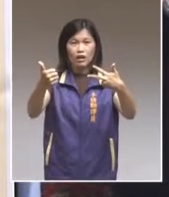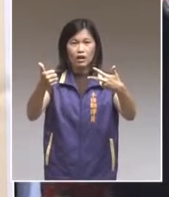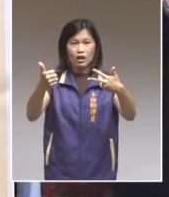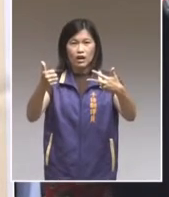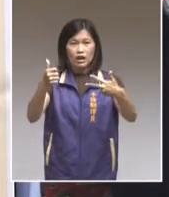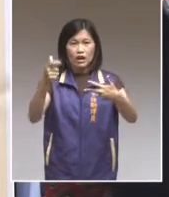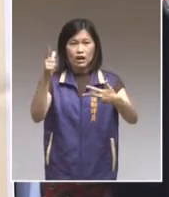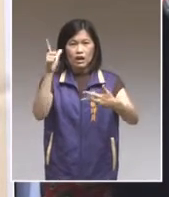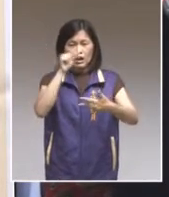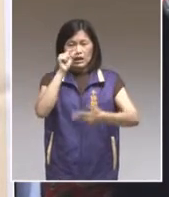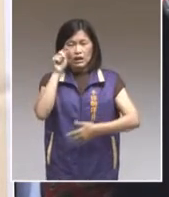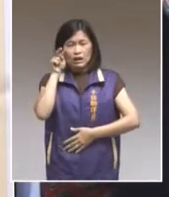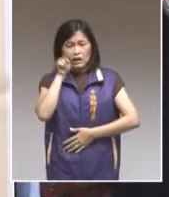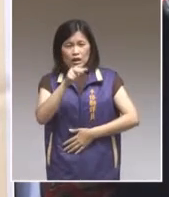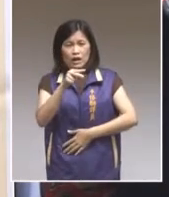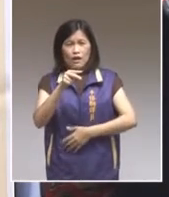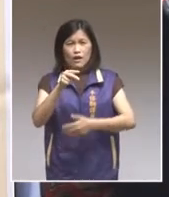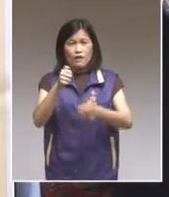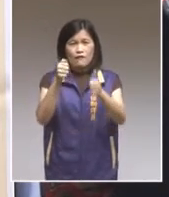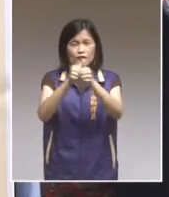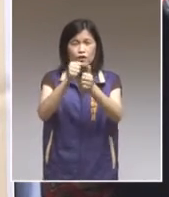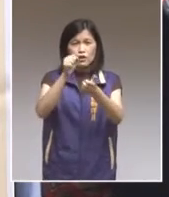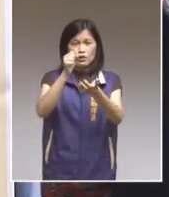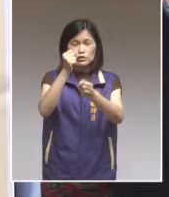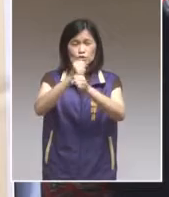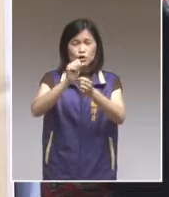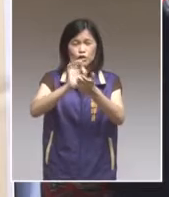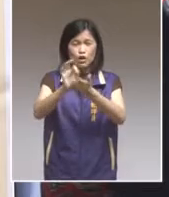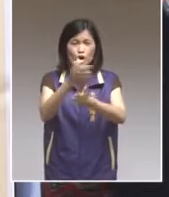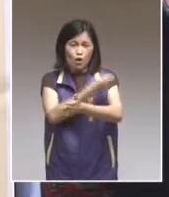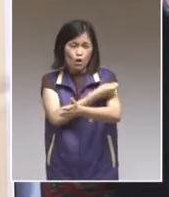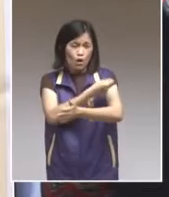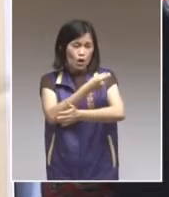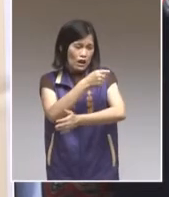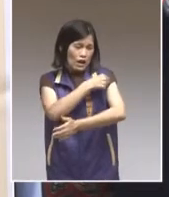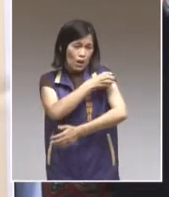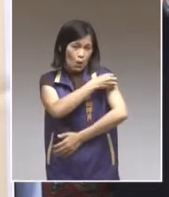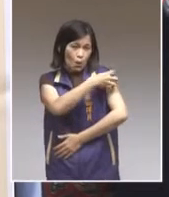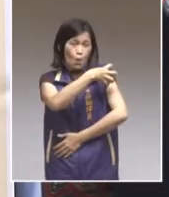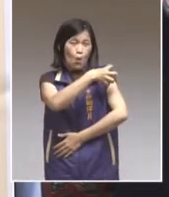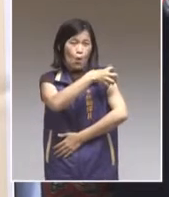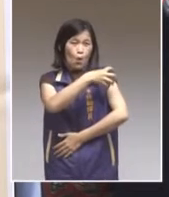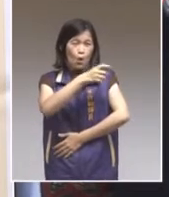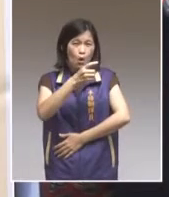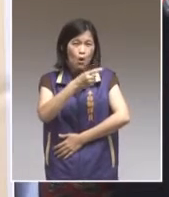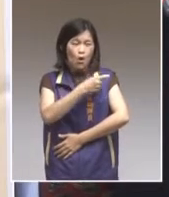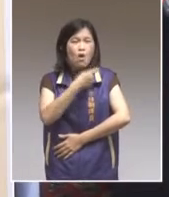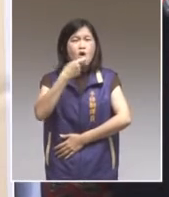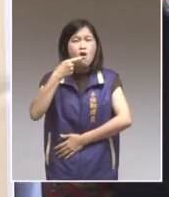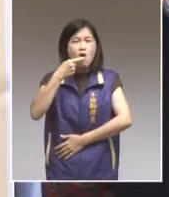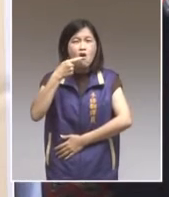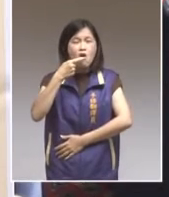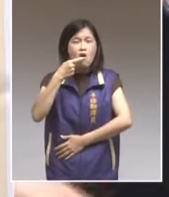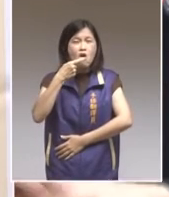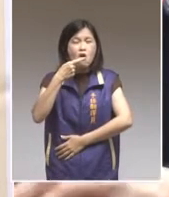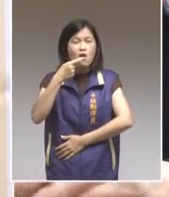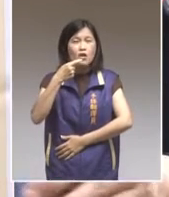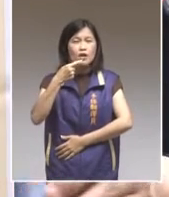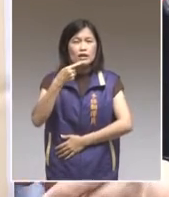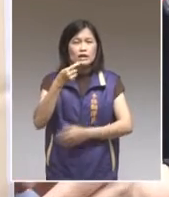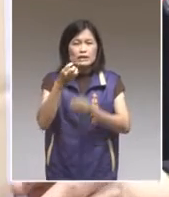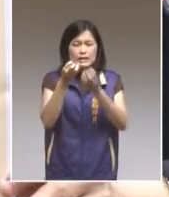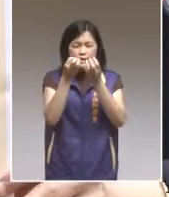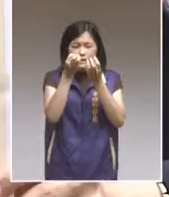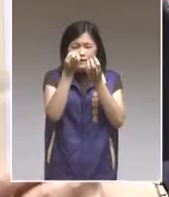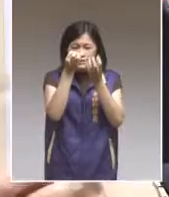的副作用是注射部位的疼痛、肿胀或发红。那有极少数的病